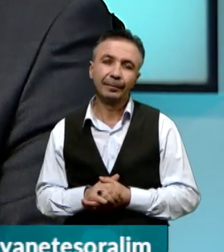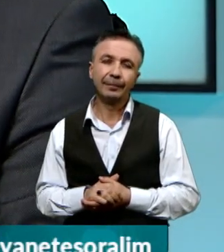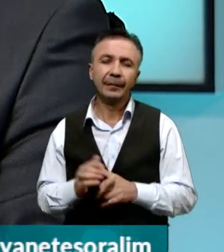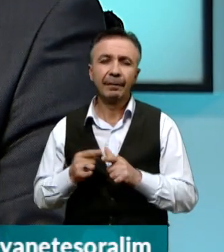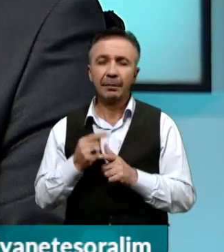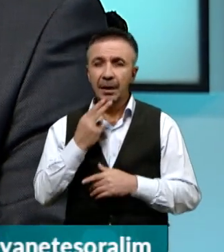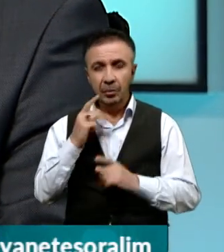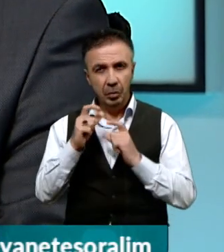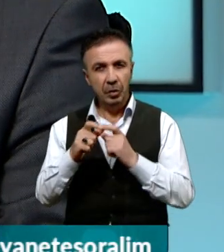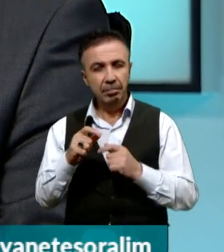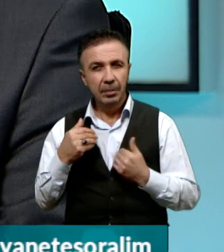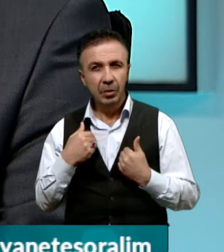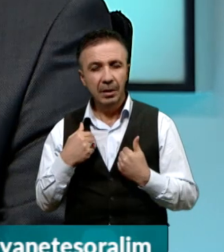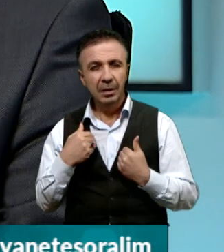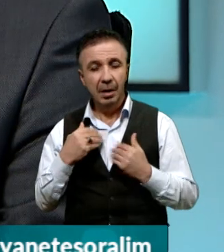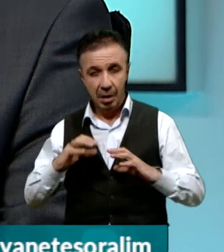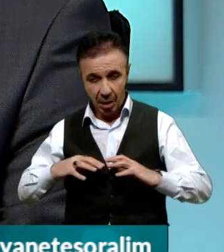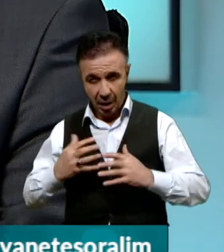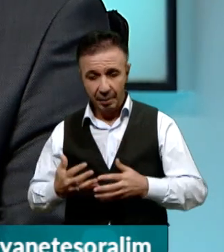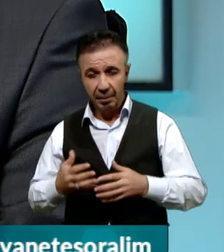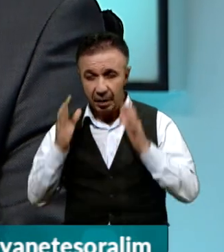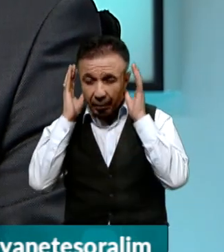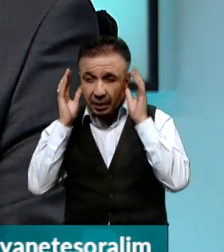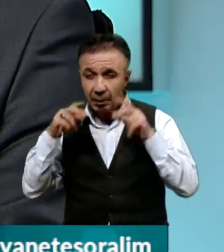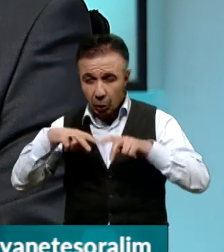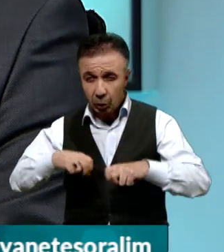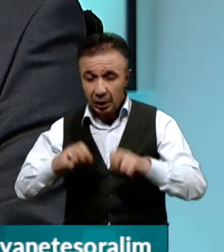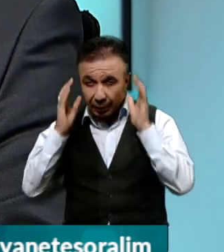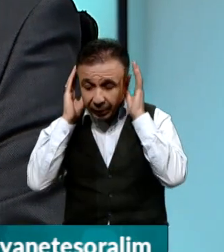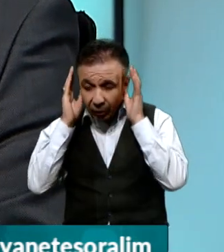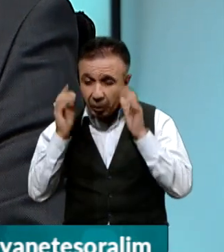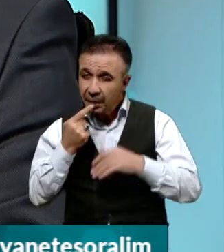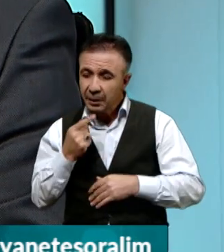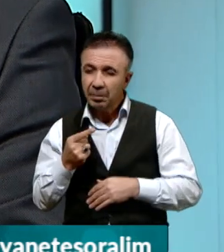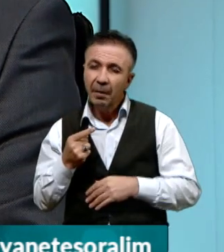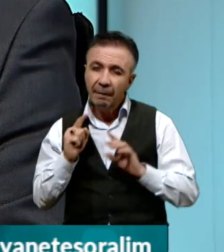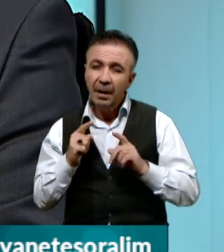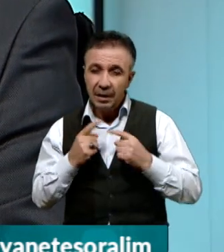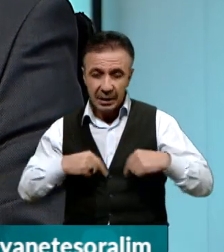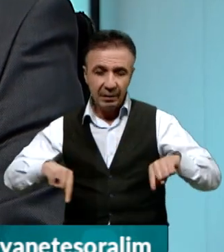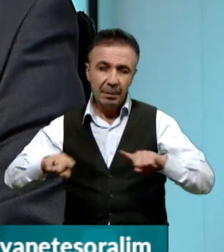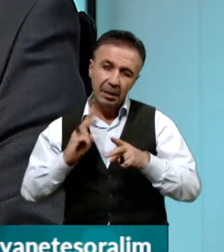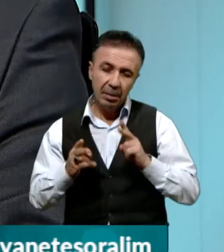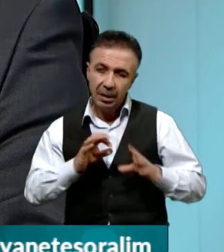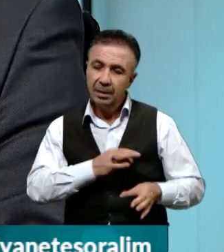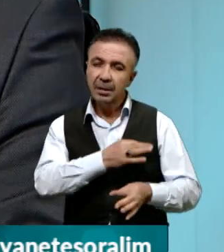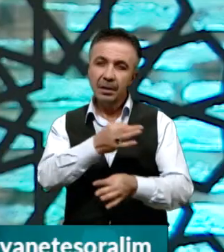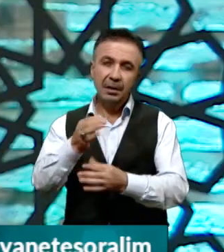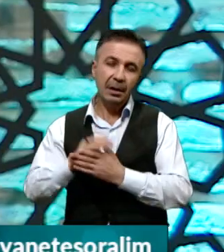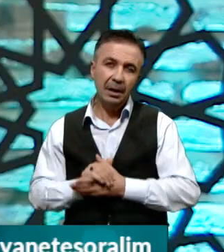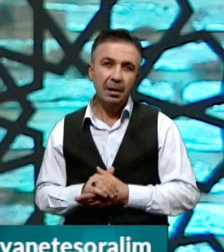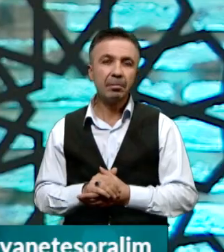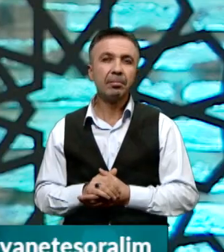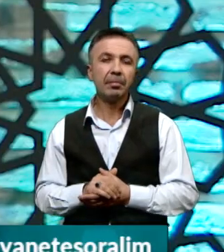Hanım, ben şu an hamileyim, namazlarımı oturarak kılıyorum demiş. Fakat çevremdeki bazı insanlar